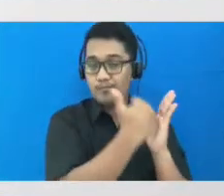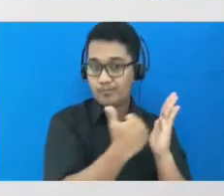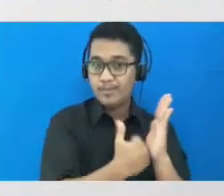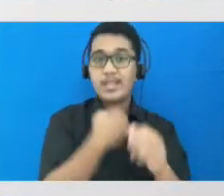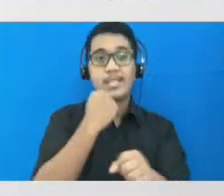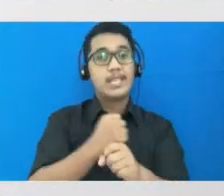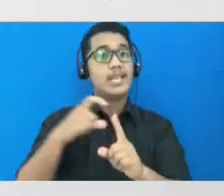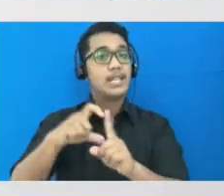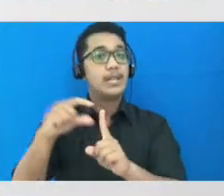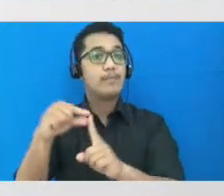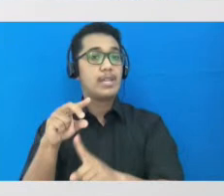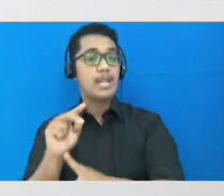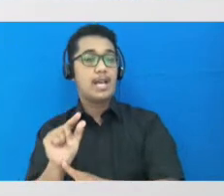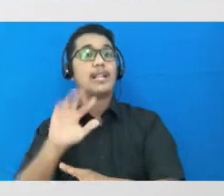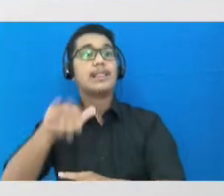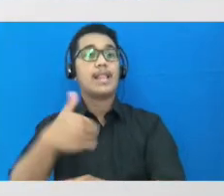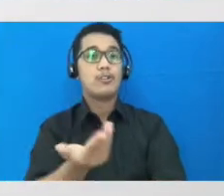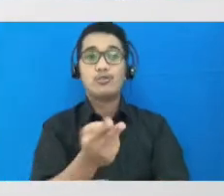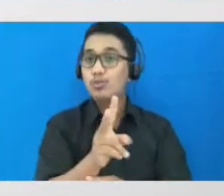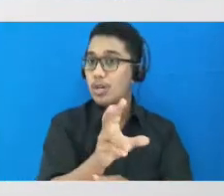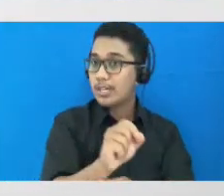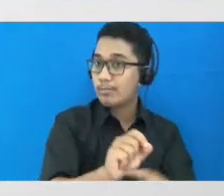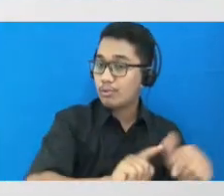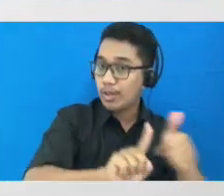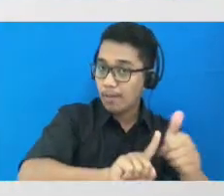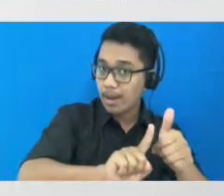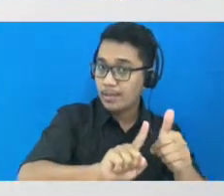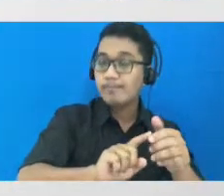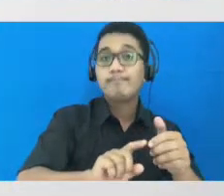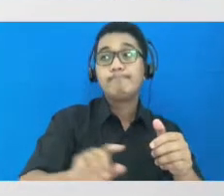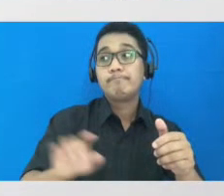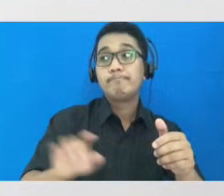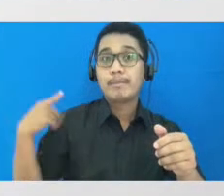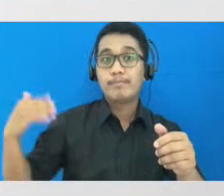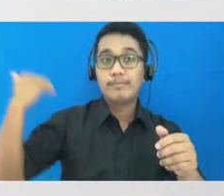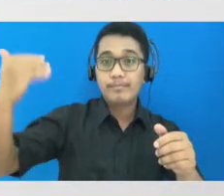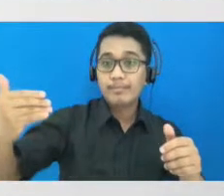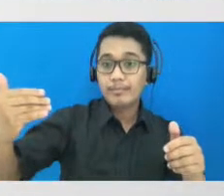GDPR pada tahun 2016. Mungkin bisa ke slide berikutnya.